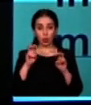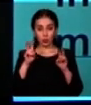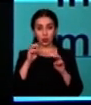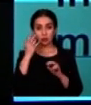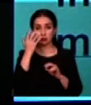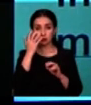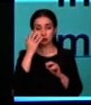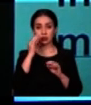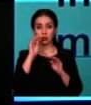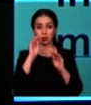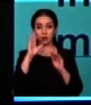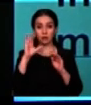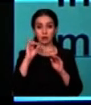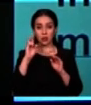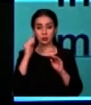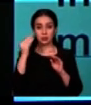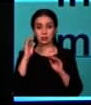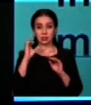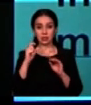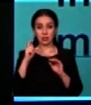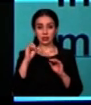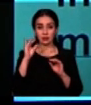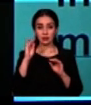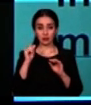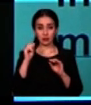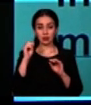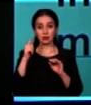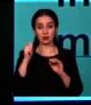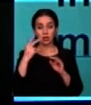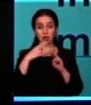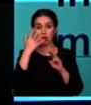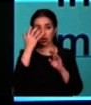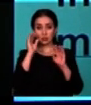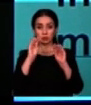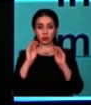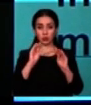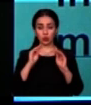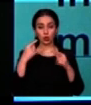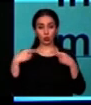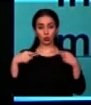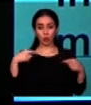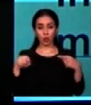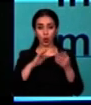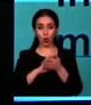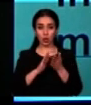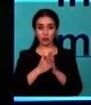жойлашы түрлі Қолатта ва өлчамларда болышсын. Йоллама расымланы интернет тармағыда олышыңыз